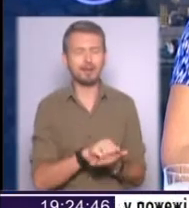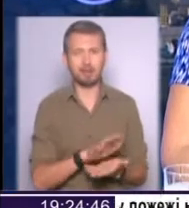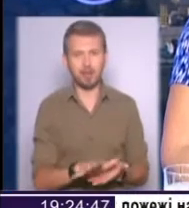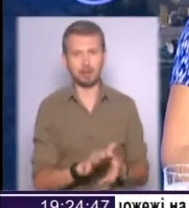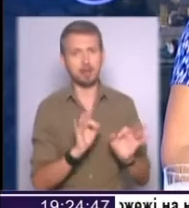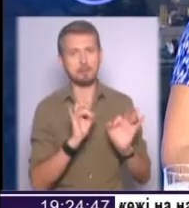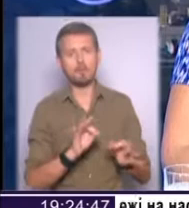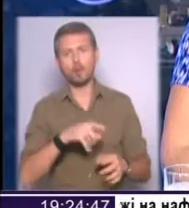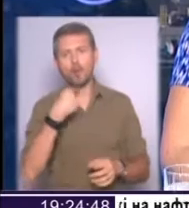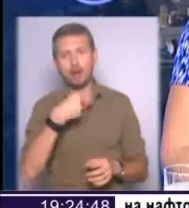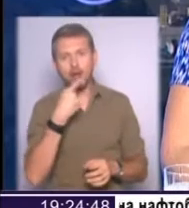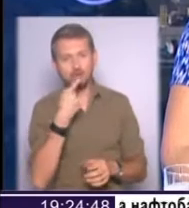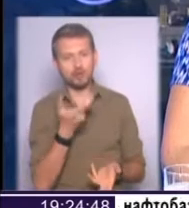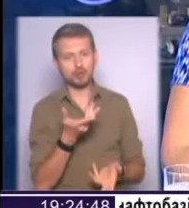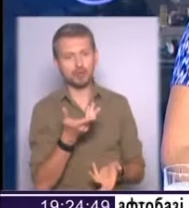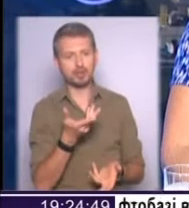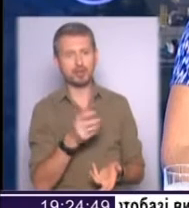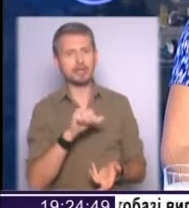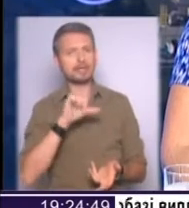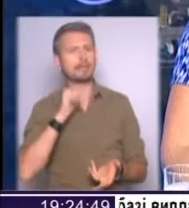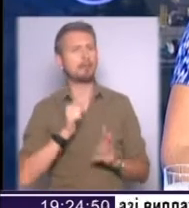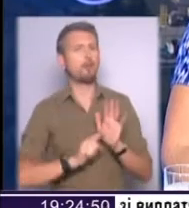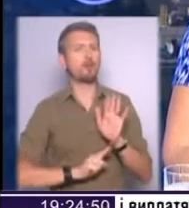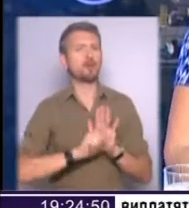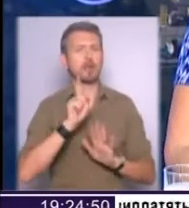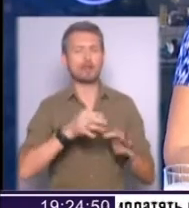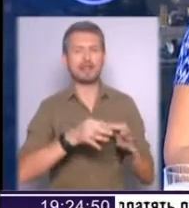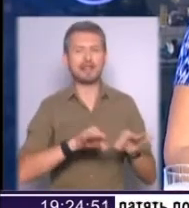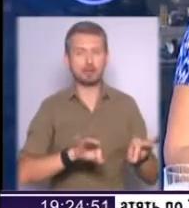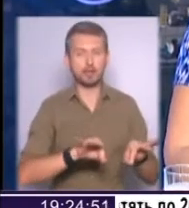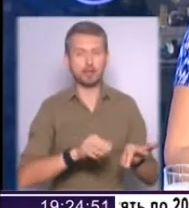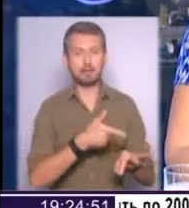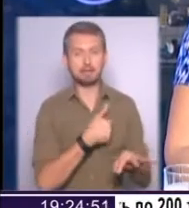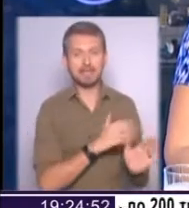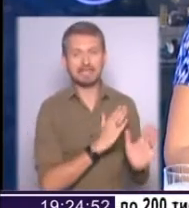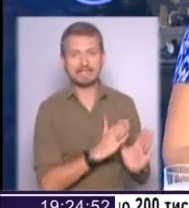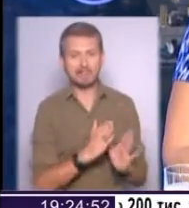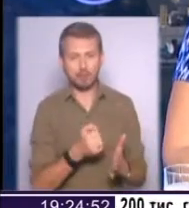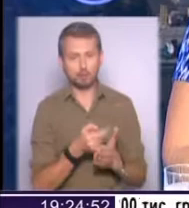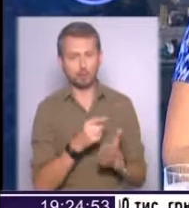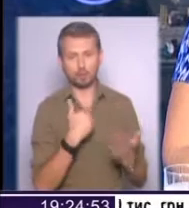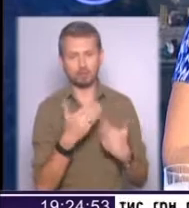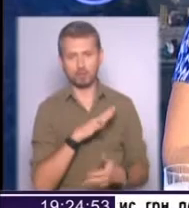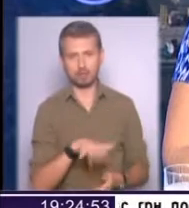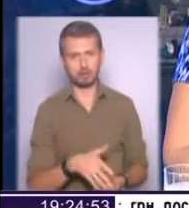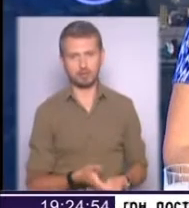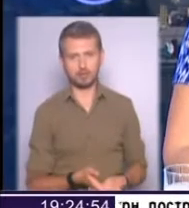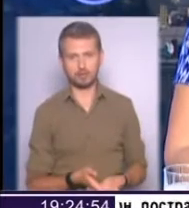кажучи, та з самого початку незалежності, ми системно до цього не підходили. Ми